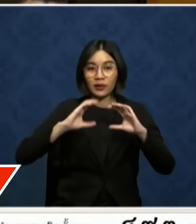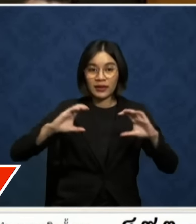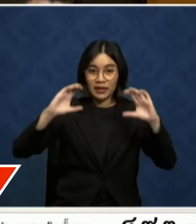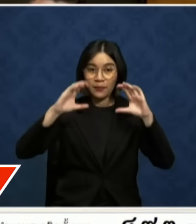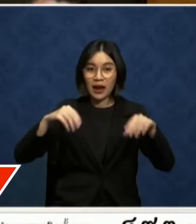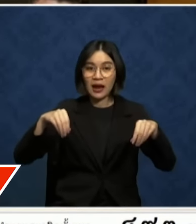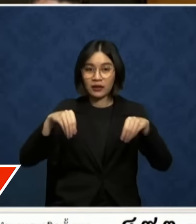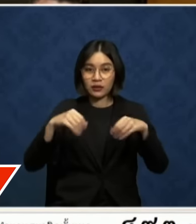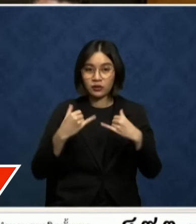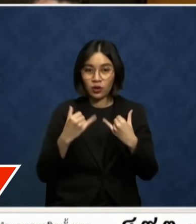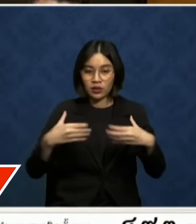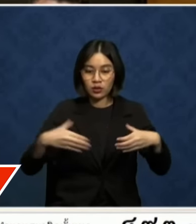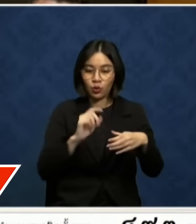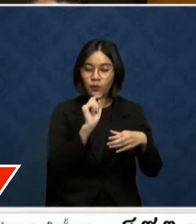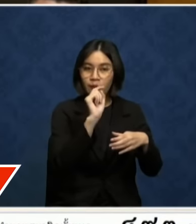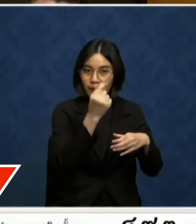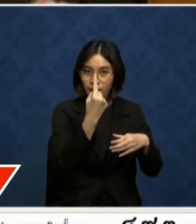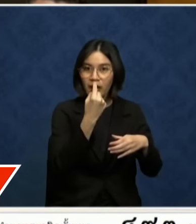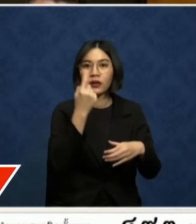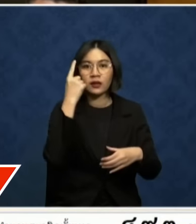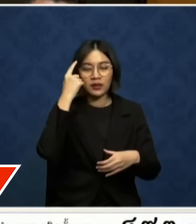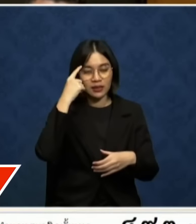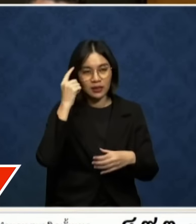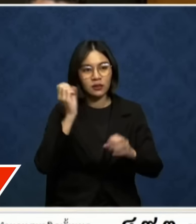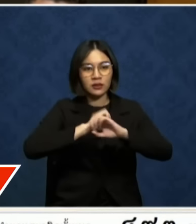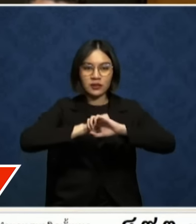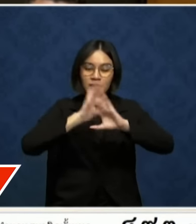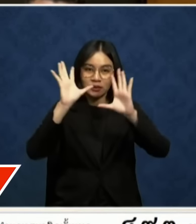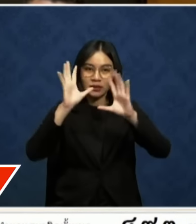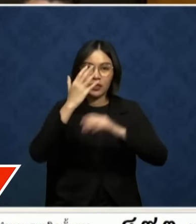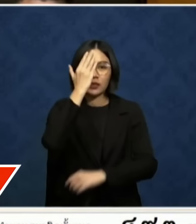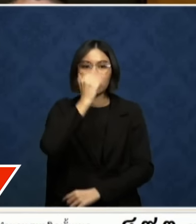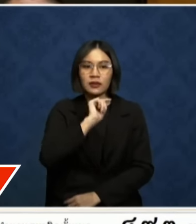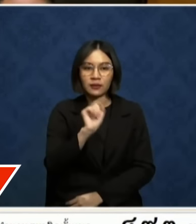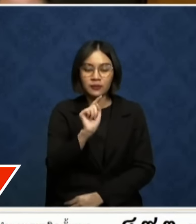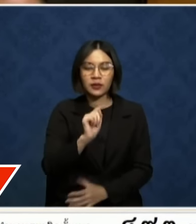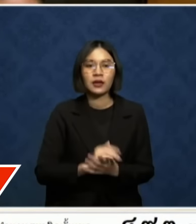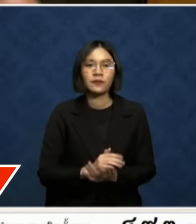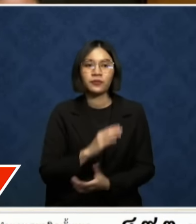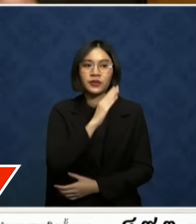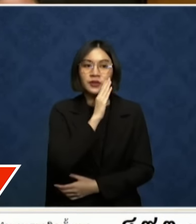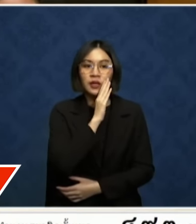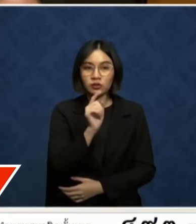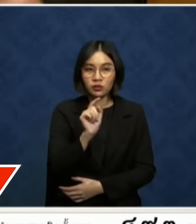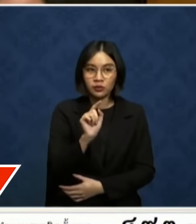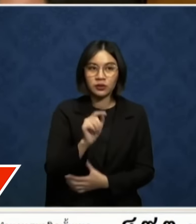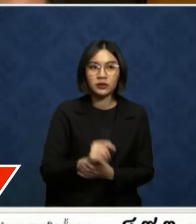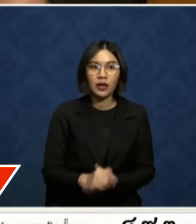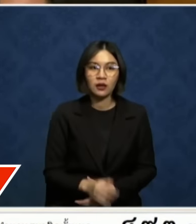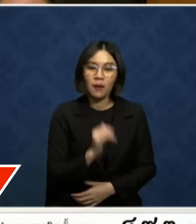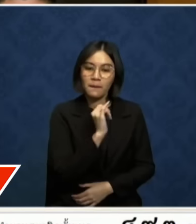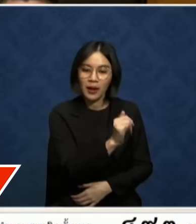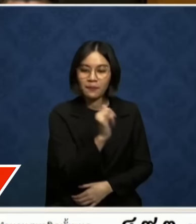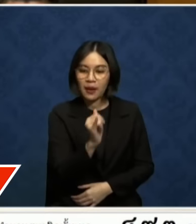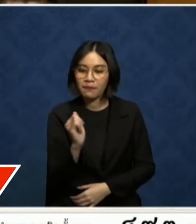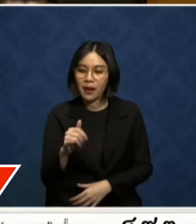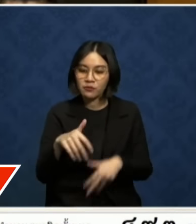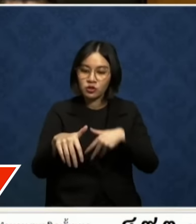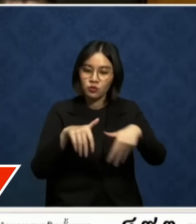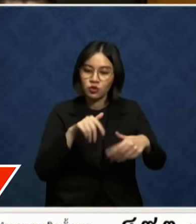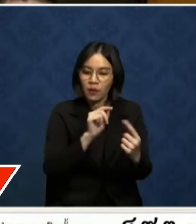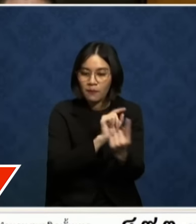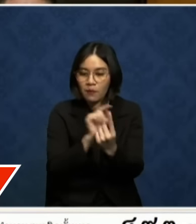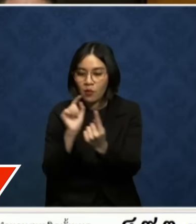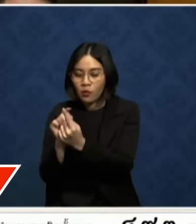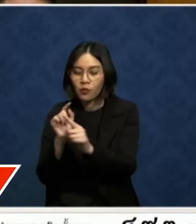การตั้งขึ้นมานะครับจะต้องสร้างความชัดเจนในเรื่องนี้เนื่องจากว่าหากได้มีการไปลงพื้นที่หรือดูใน